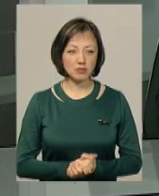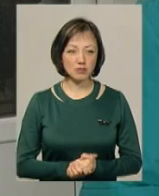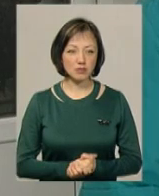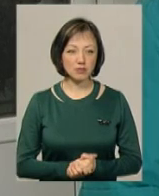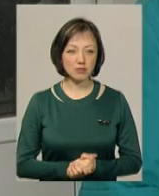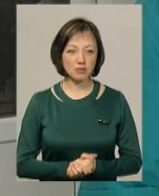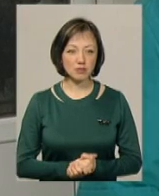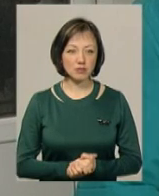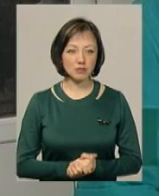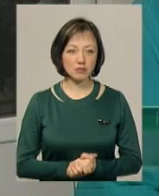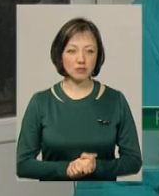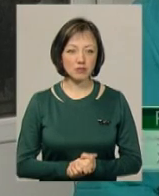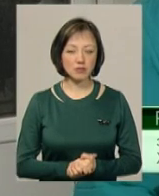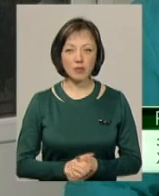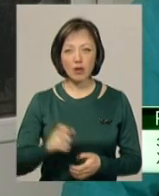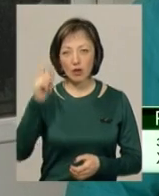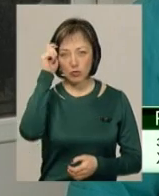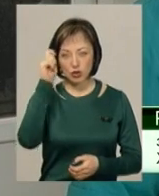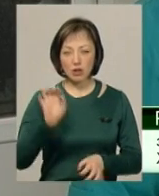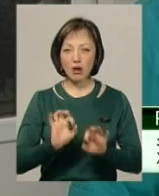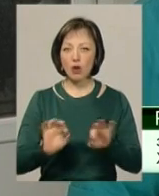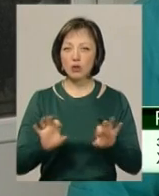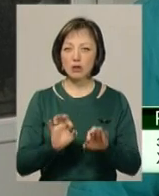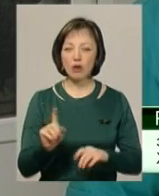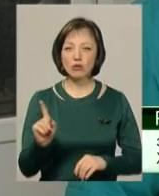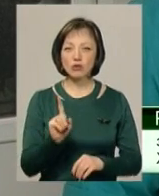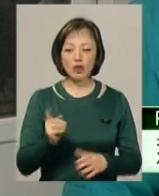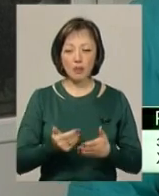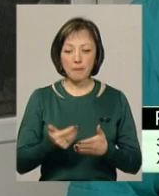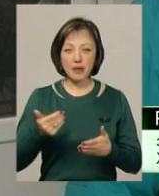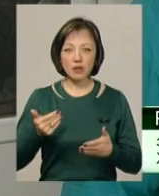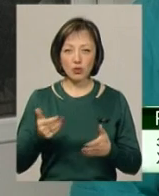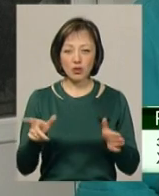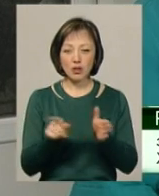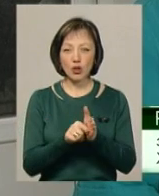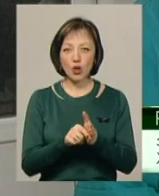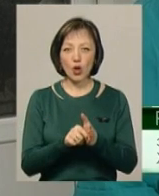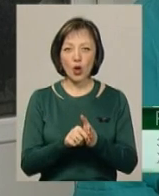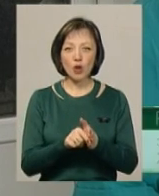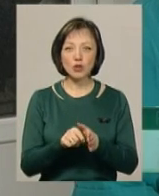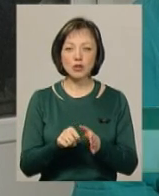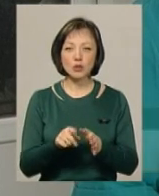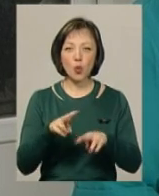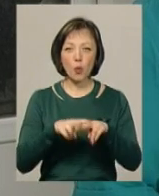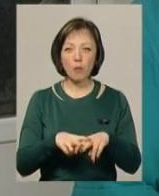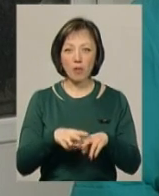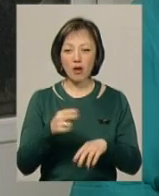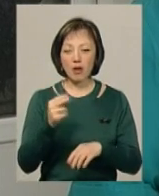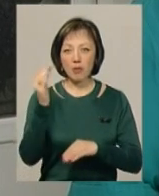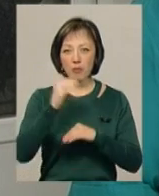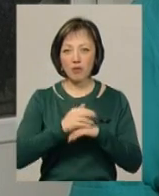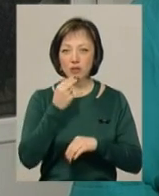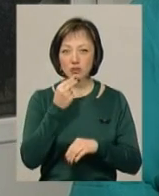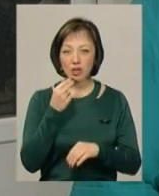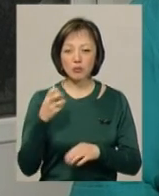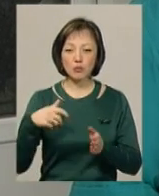Він розказував так, що напередодні з кумом трошки повечеряли і пішов додому, не дійшов ще